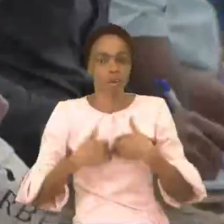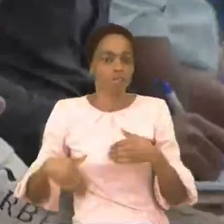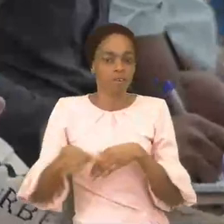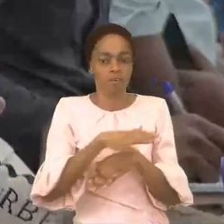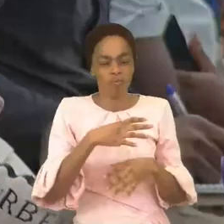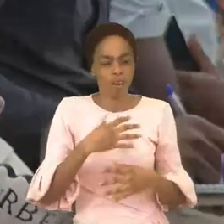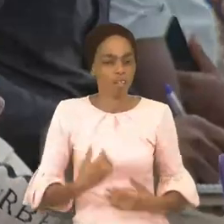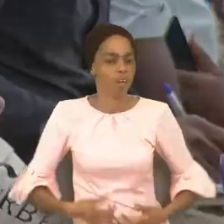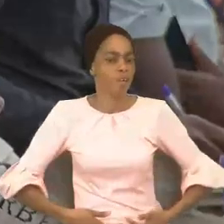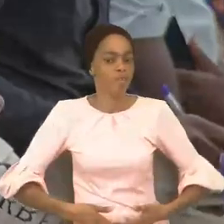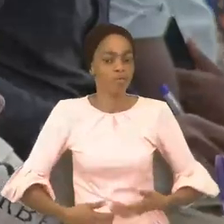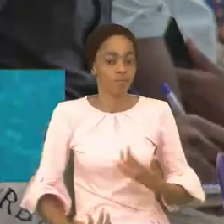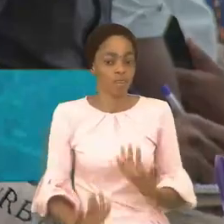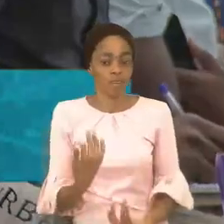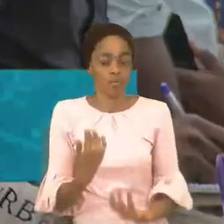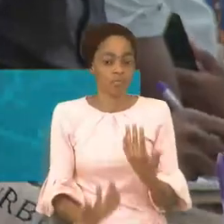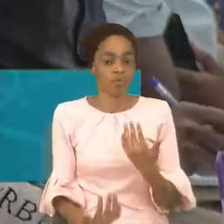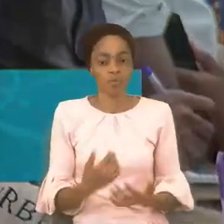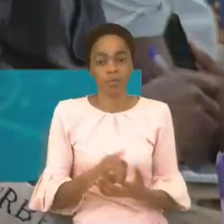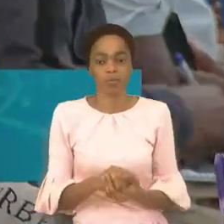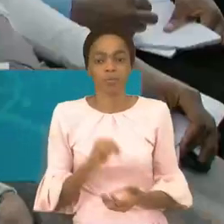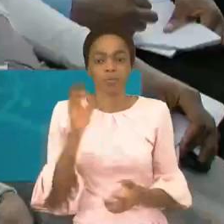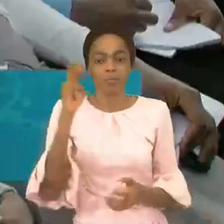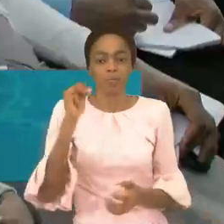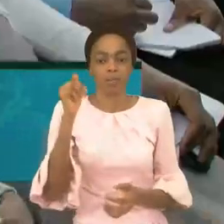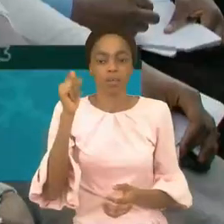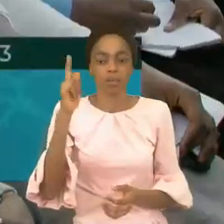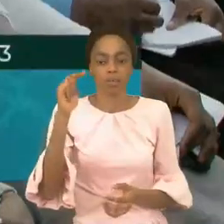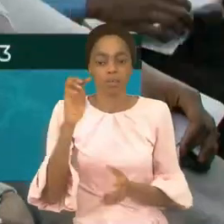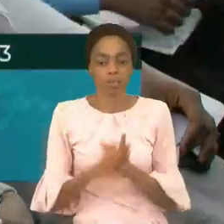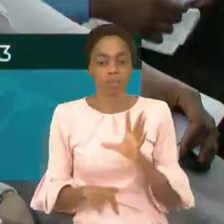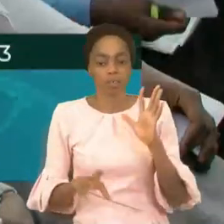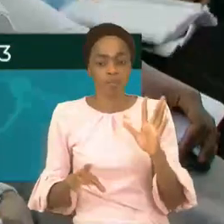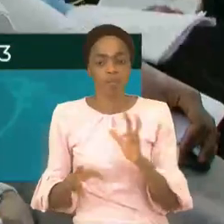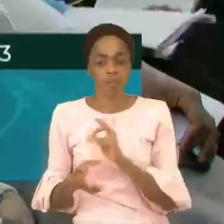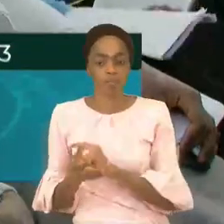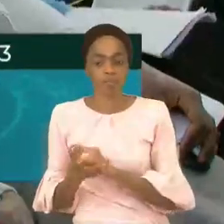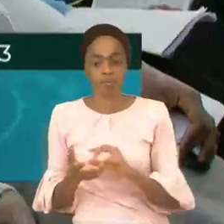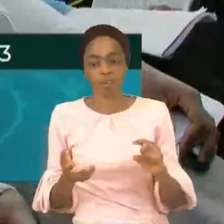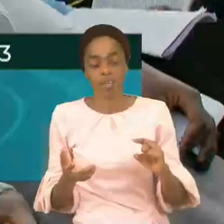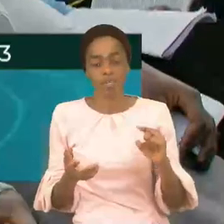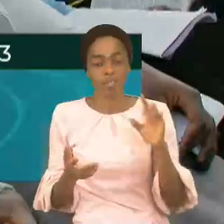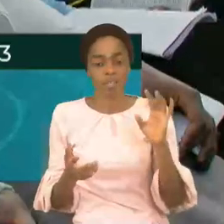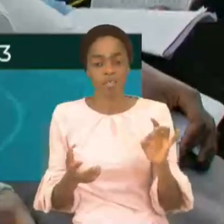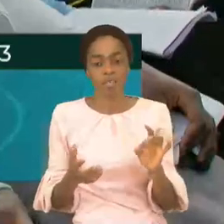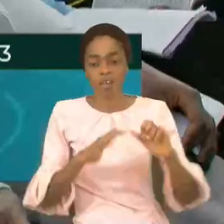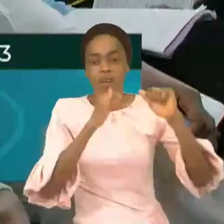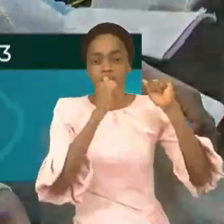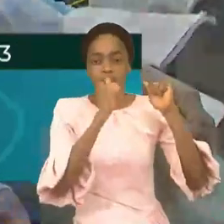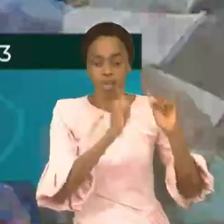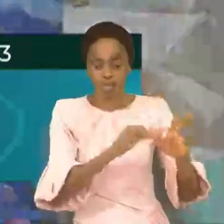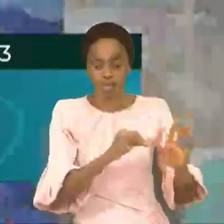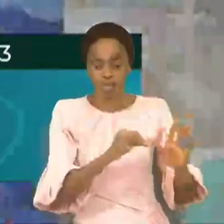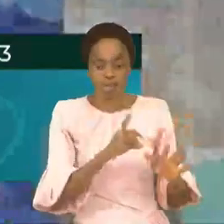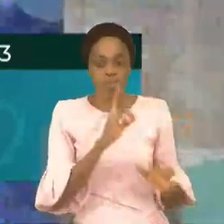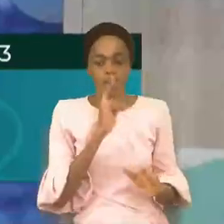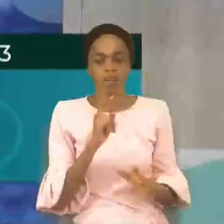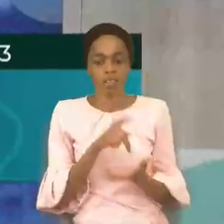redoutable. Voyons Matthieu chapitre 5, verset 8. Heureux ceux qui ont le cœur